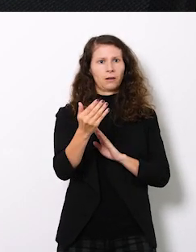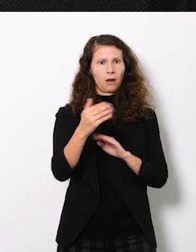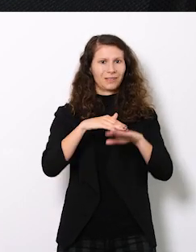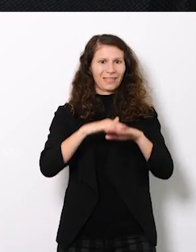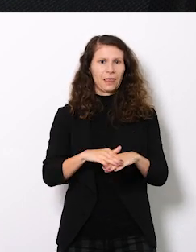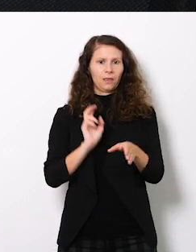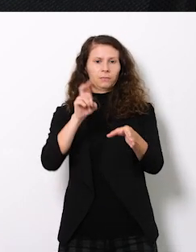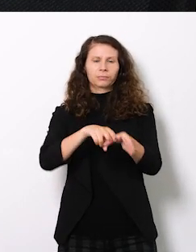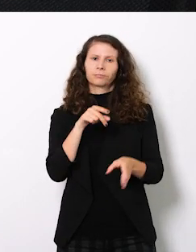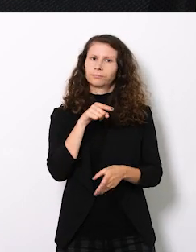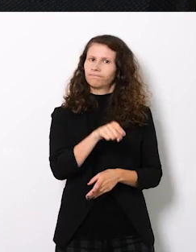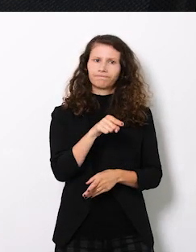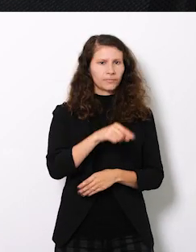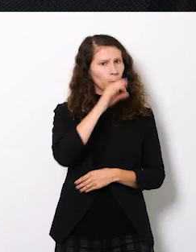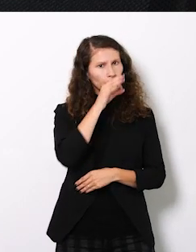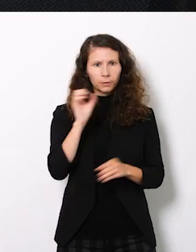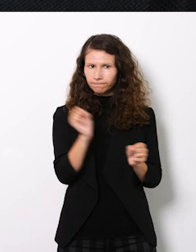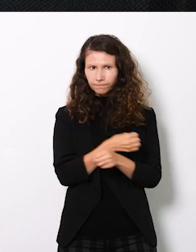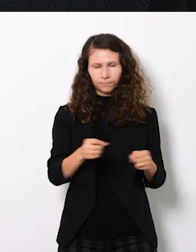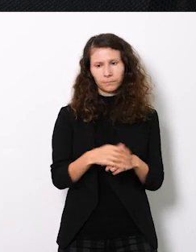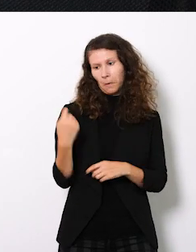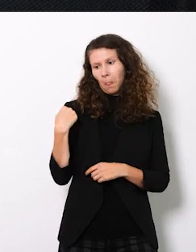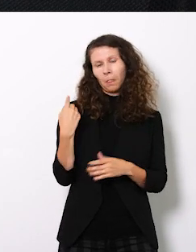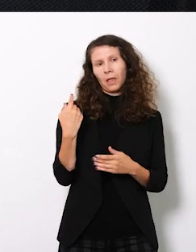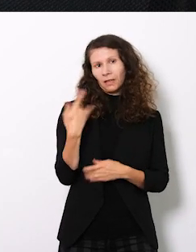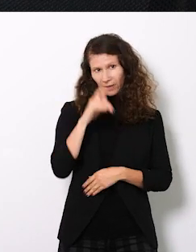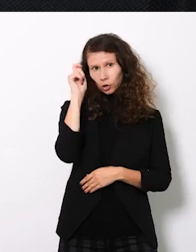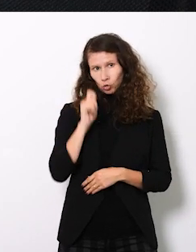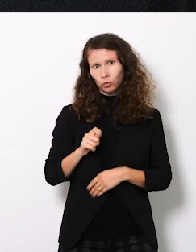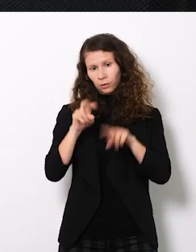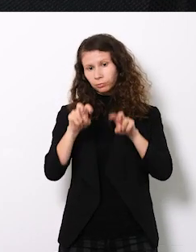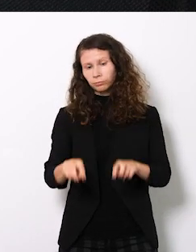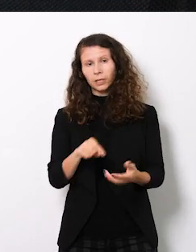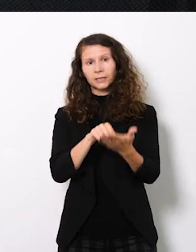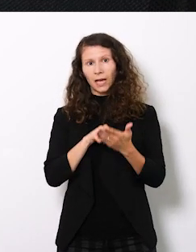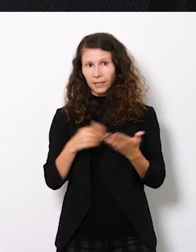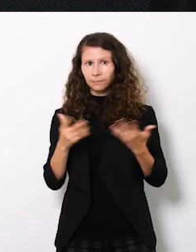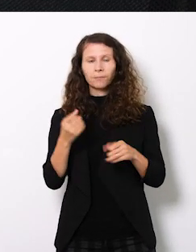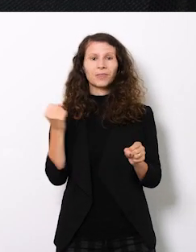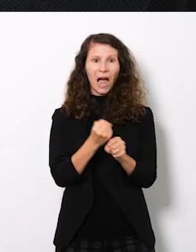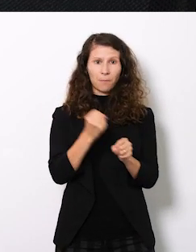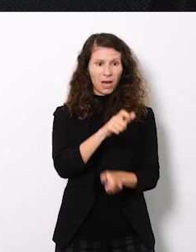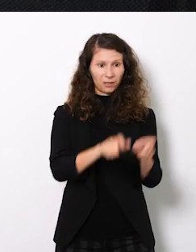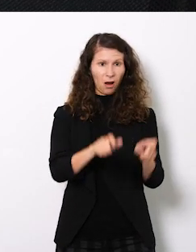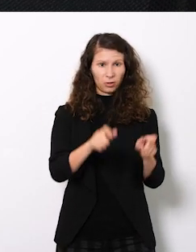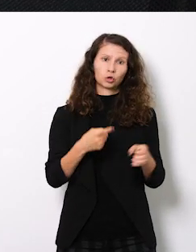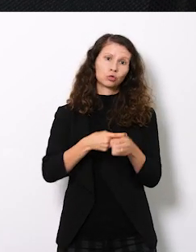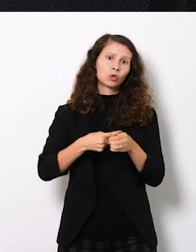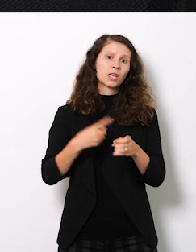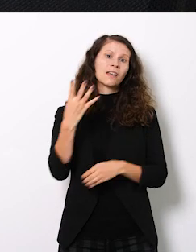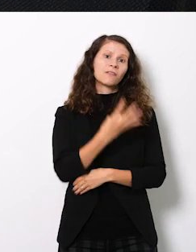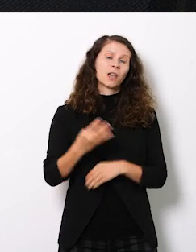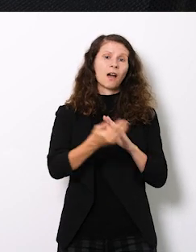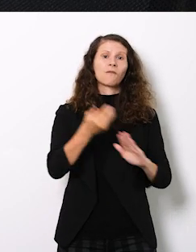oft gar nicht in Frage kommt. Und was unsere Studie, die wir neulich gemacht haben, gezeigt hat, dass Arbeiter zum Beispiel 4 Jahre im Schnitt zumindest